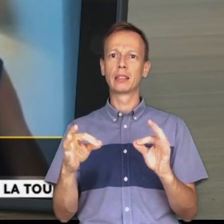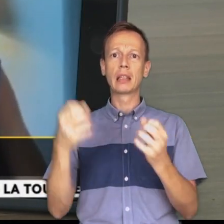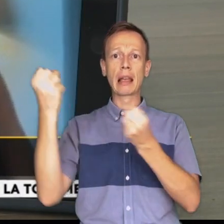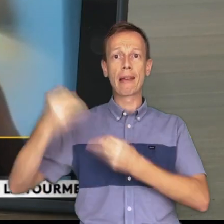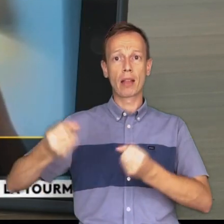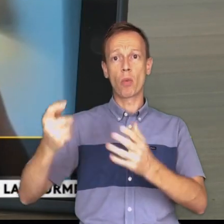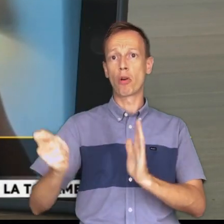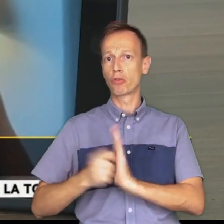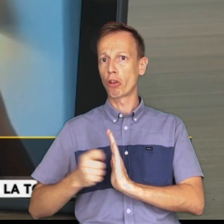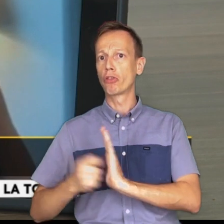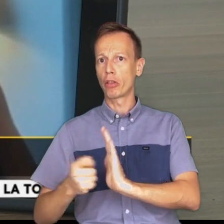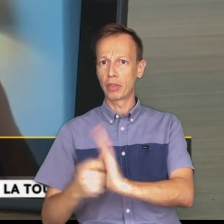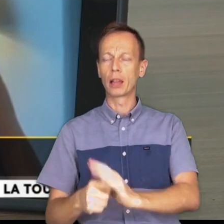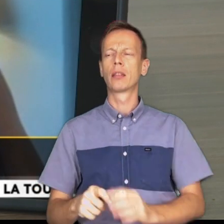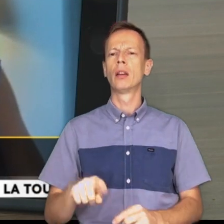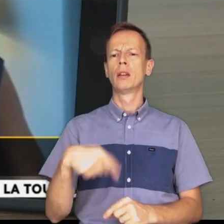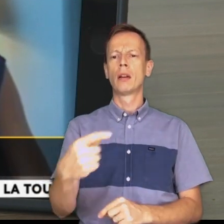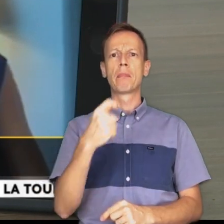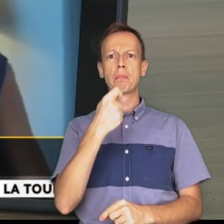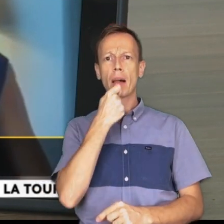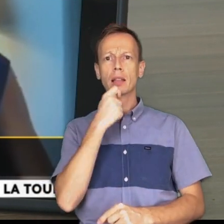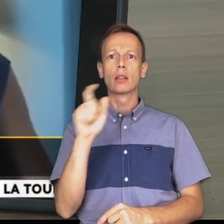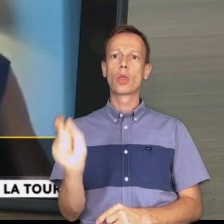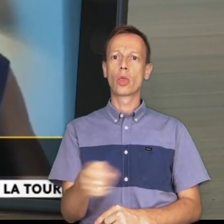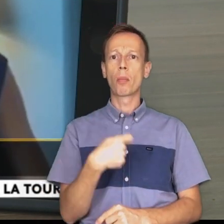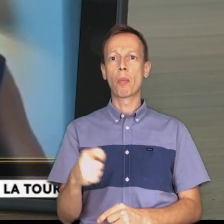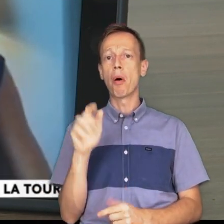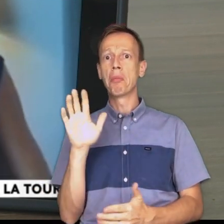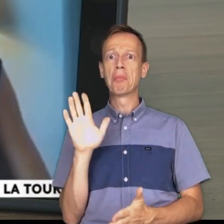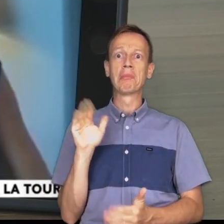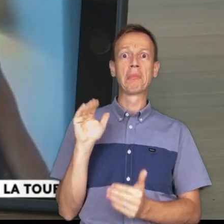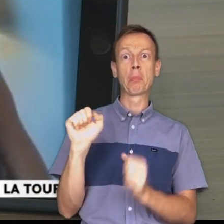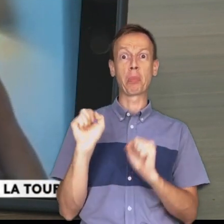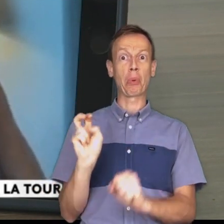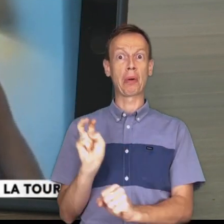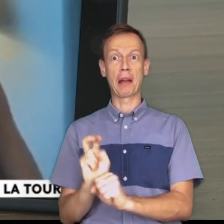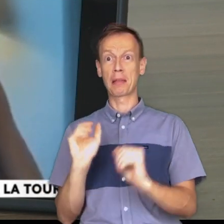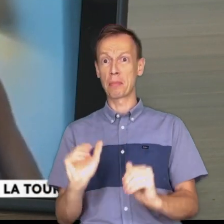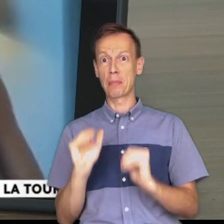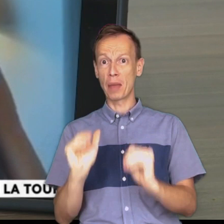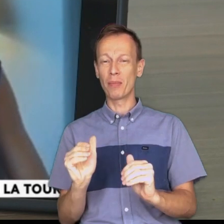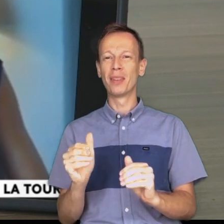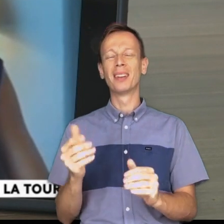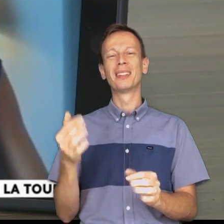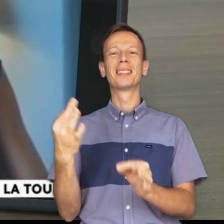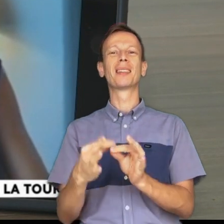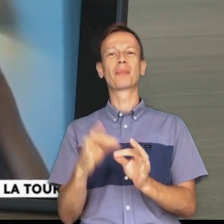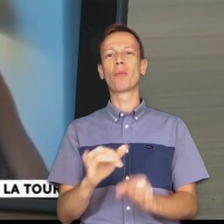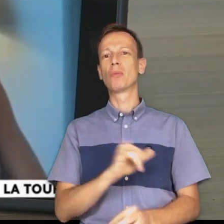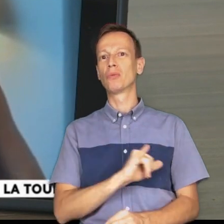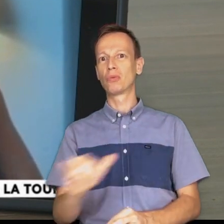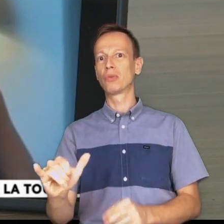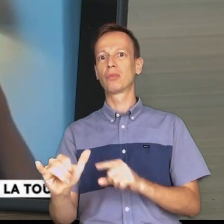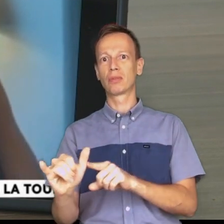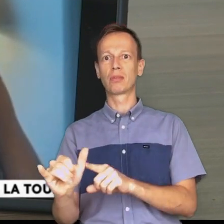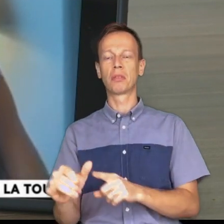prévus. Au mois de mars, on avait espoir de conserver les événements à partir de septembre et jusqu'à